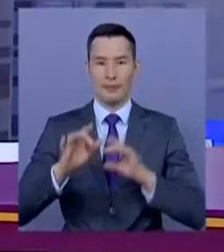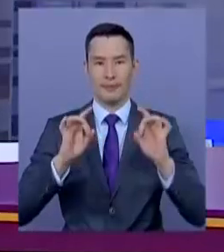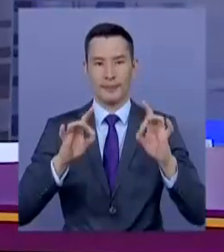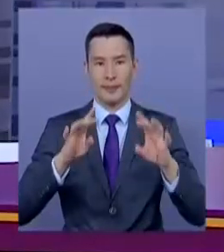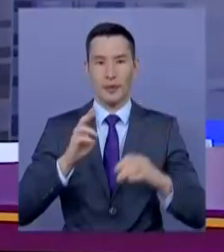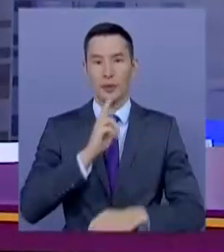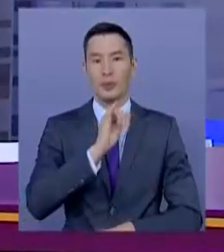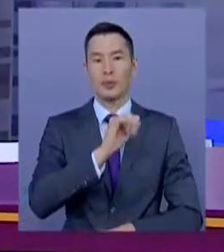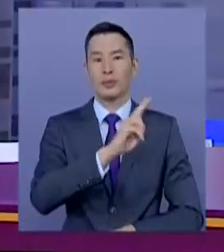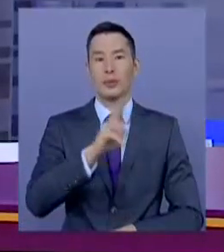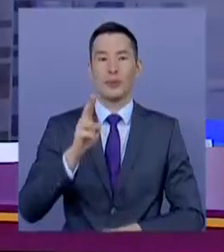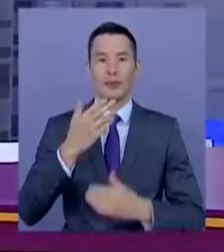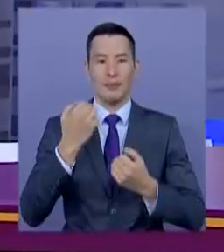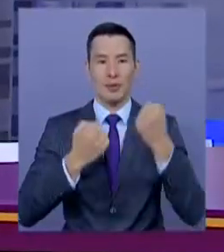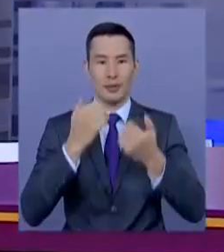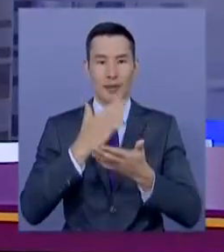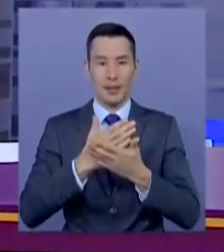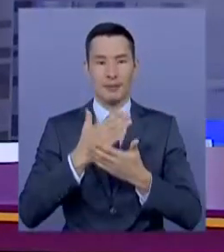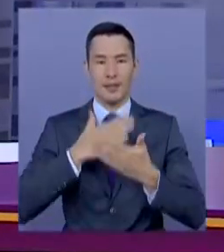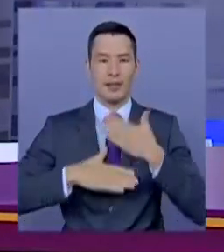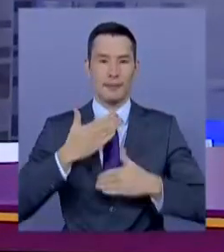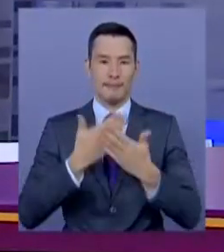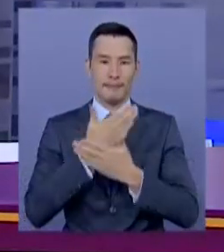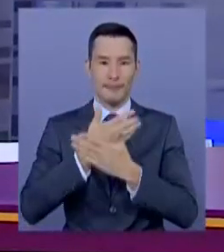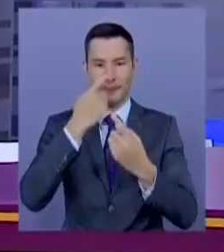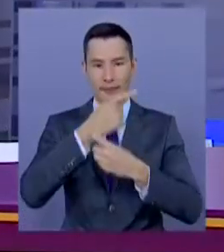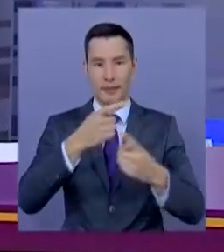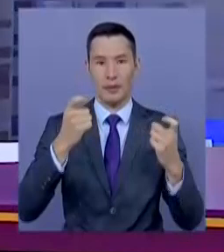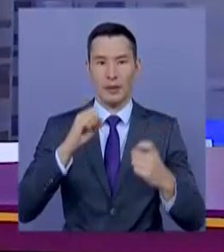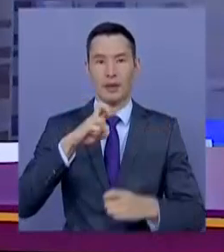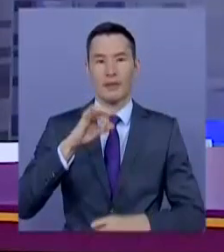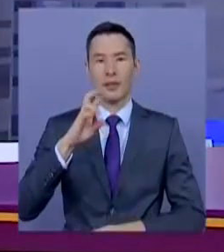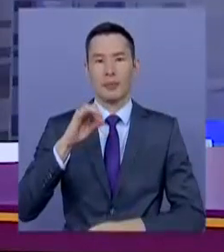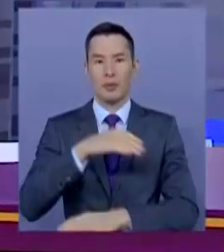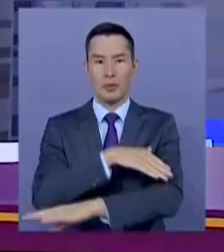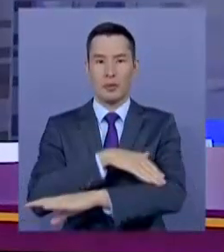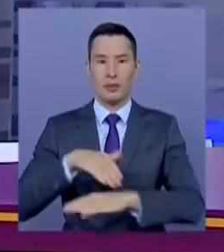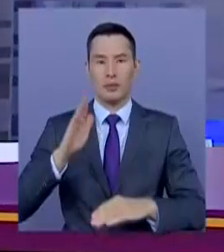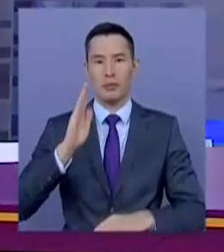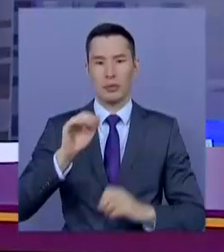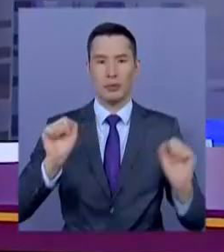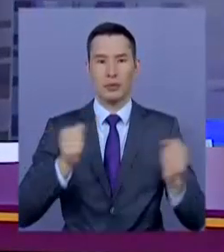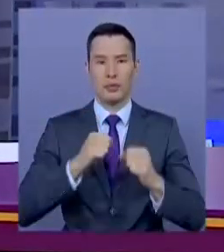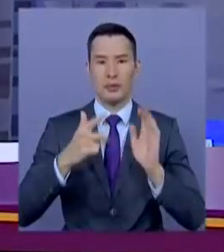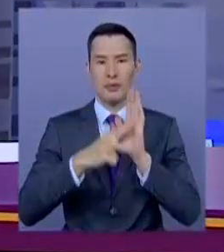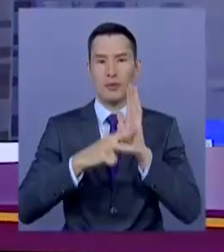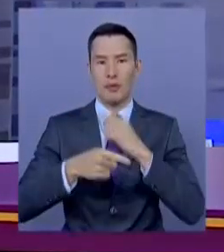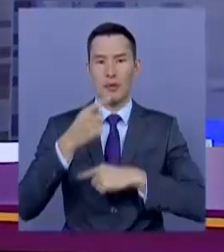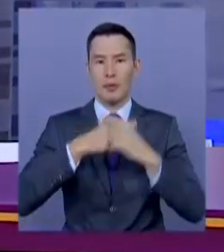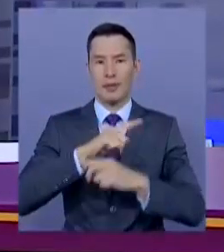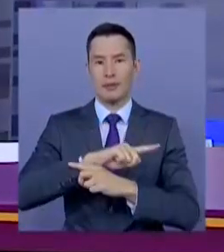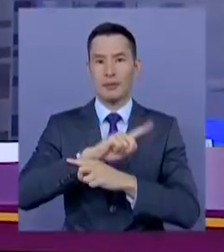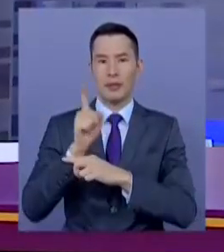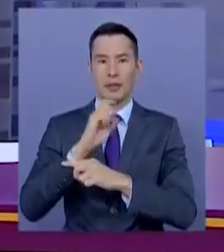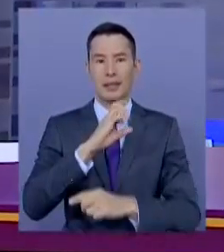көлік жүргізушілеріне жағымды жаңалық. Әл-Фараби даңғылына сағатына 80 шақырым жылдамдық режимі қайтарылды. Оған қоса